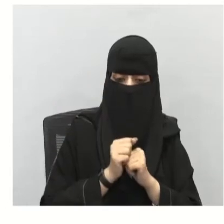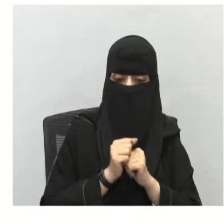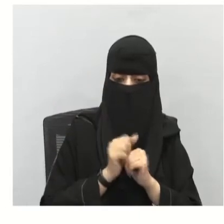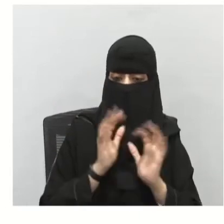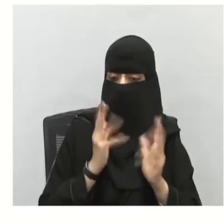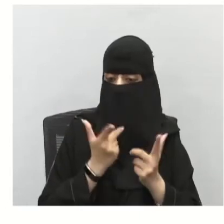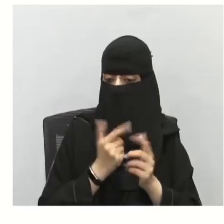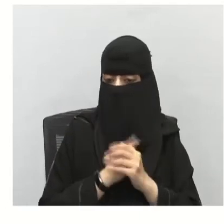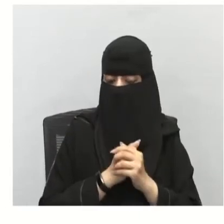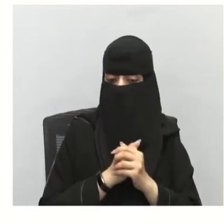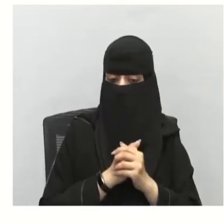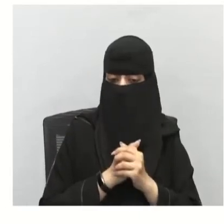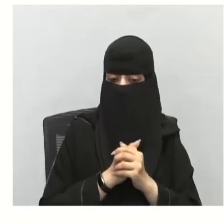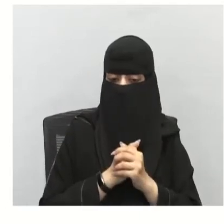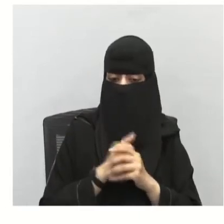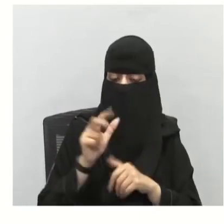تصبح